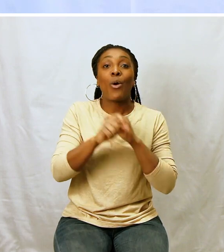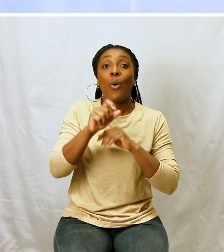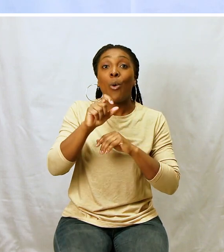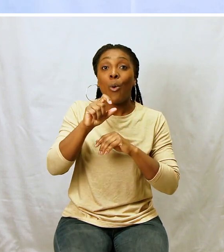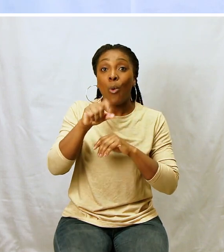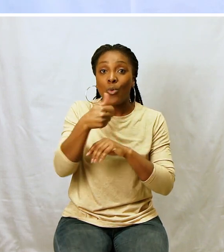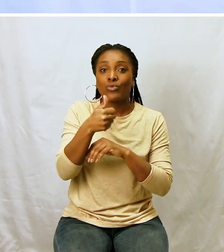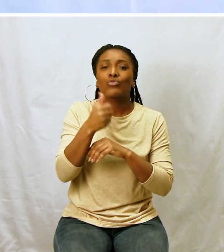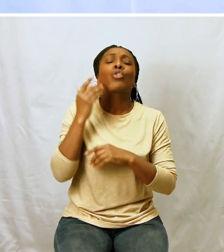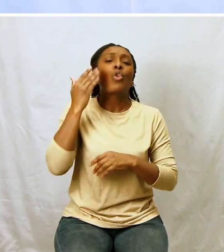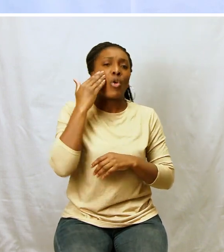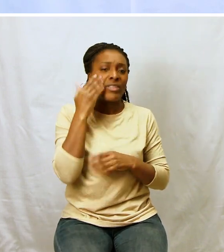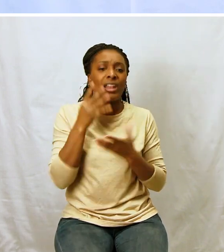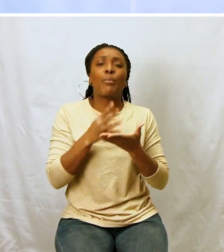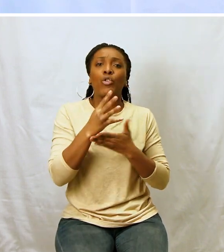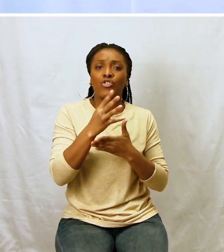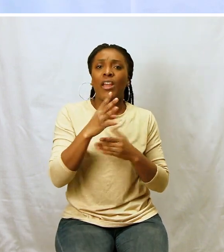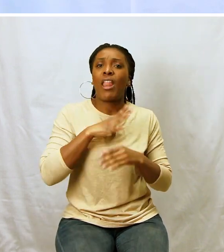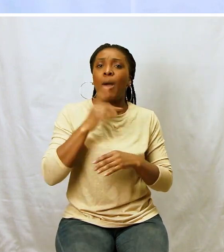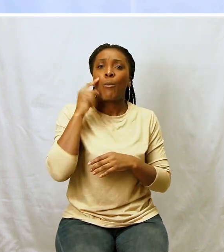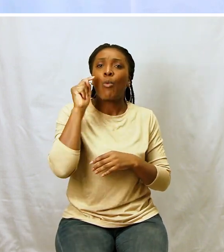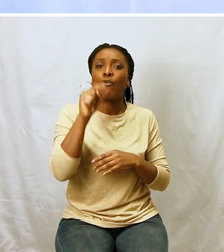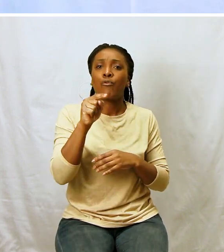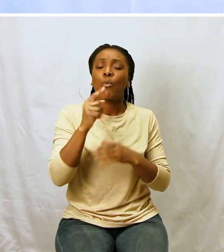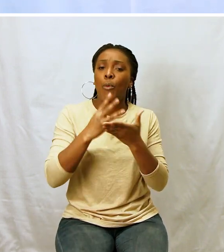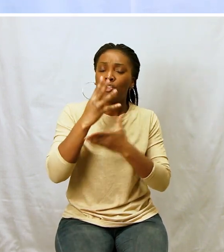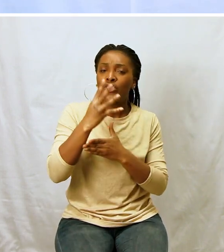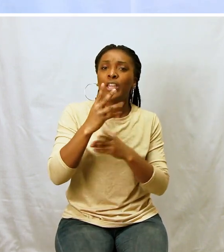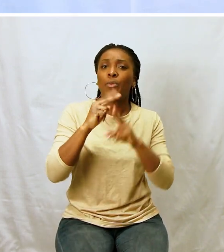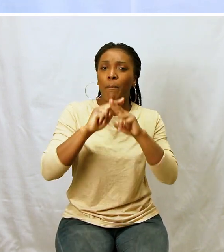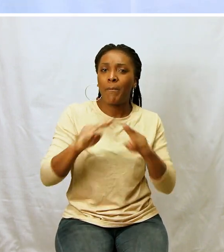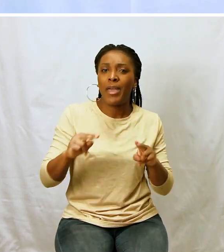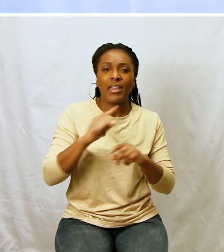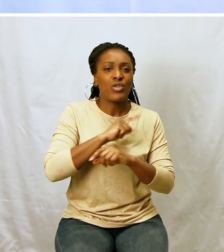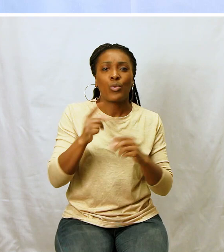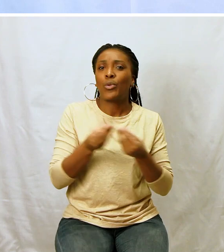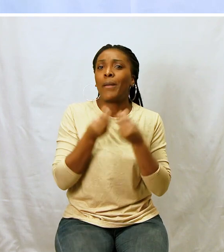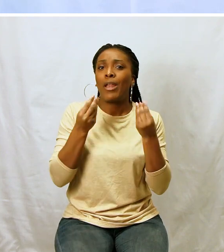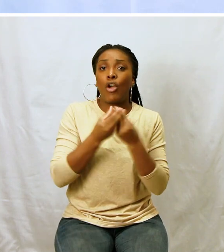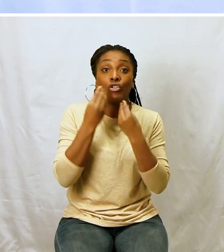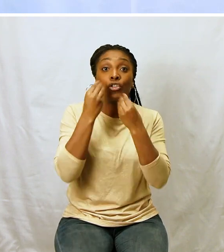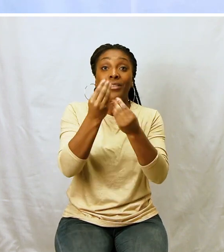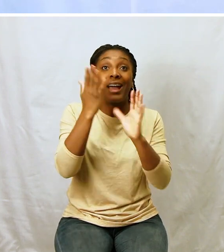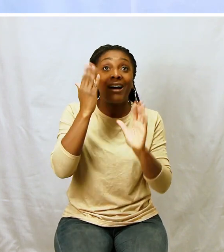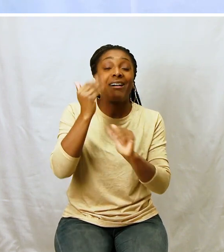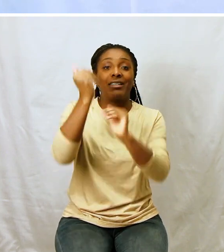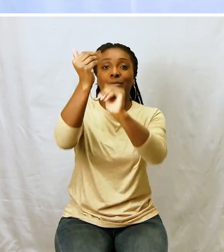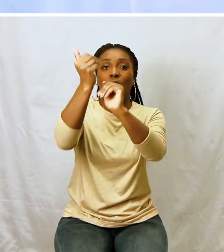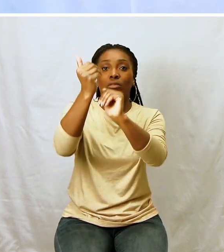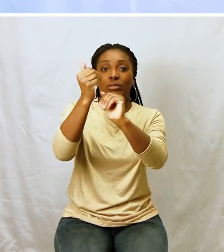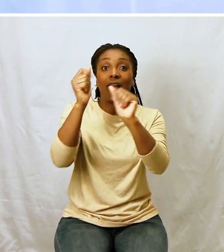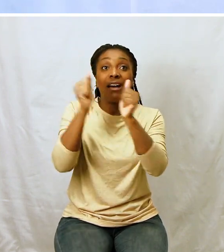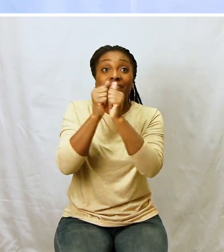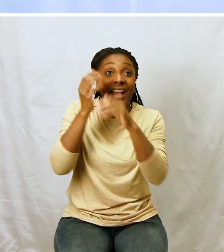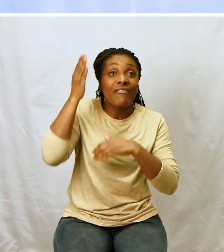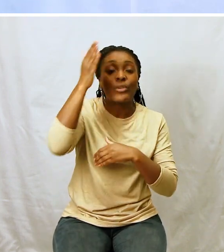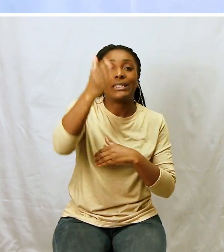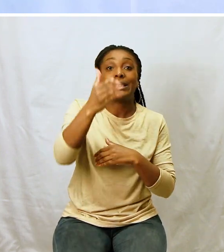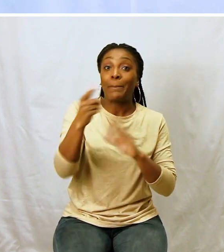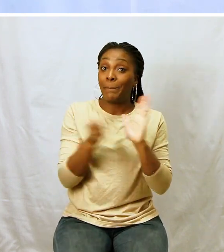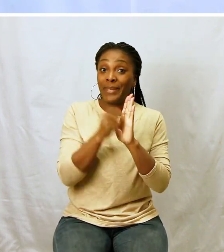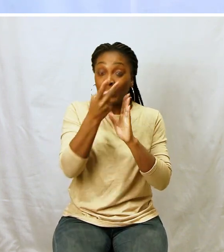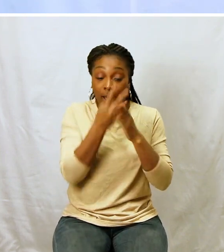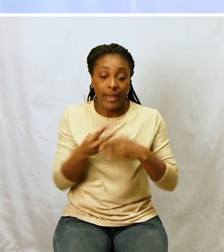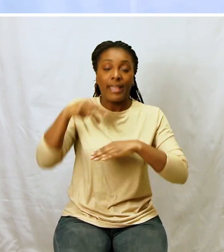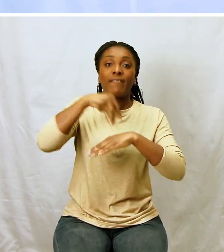que j'ai formés sur vous, projets de paix et non de malheur pour vous donner un avenir et de l'espérance. » Quand tu te lèves, tu vas entrer dans les projets que Dieu